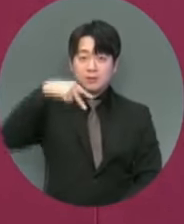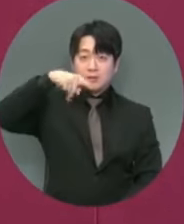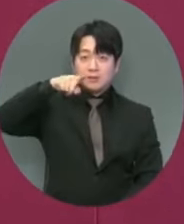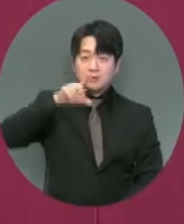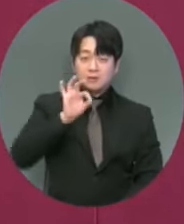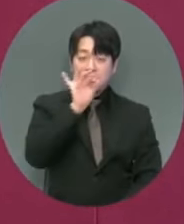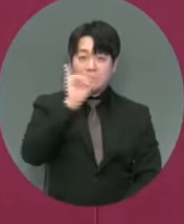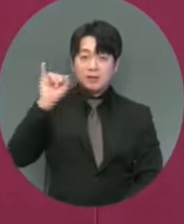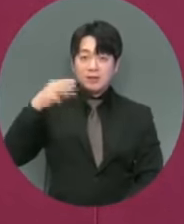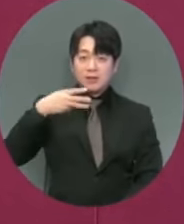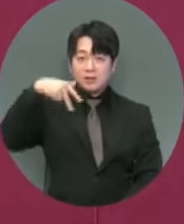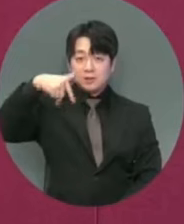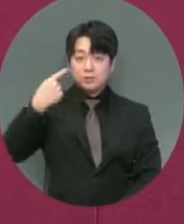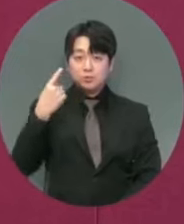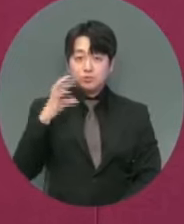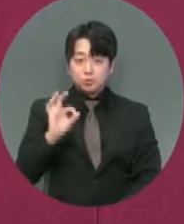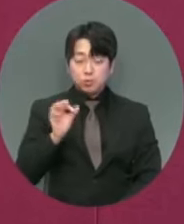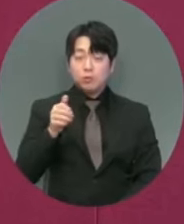성일종 의원,